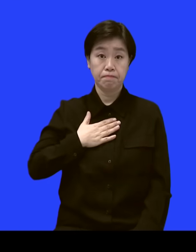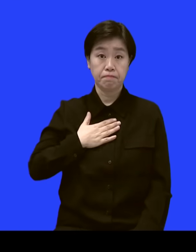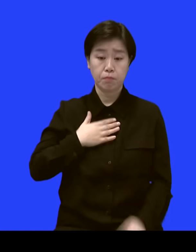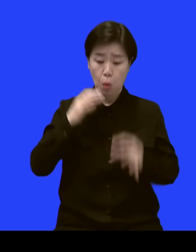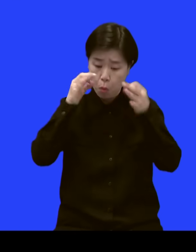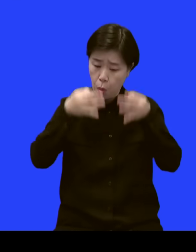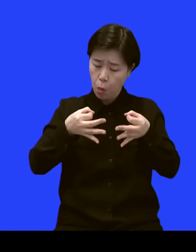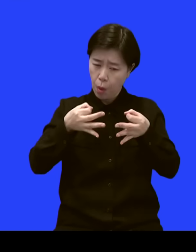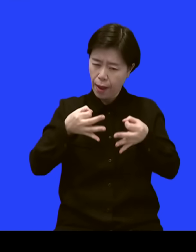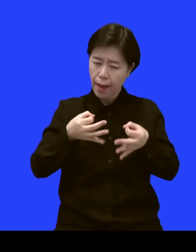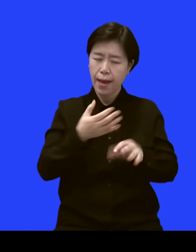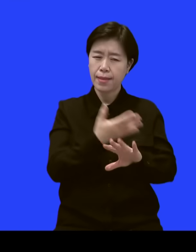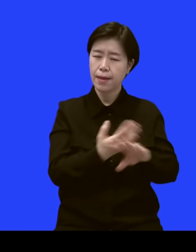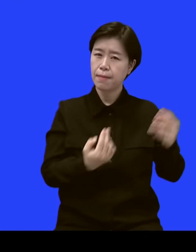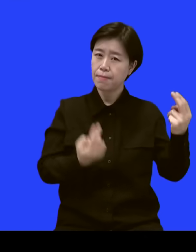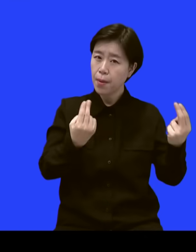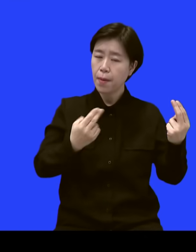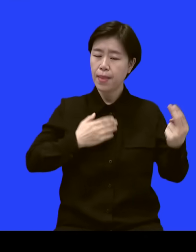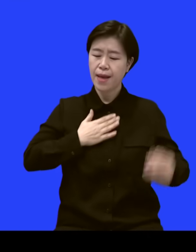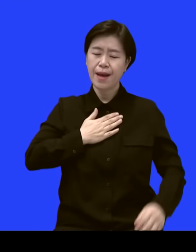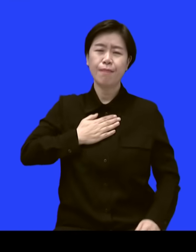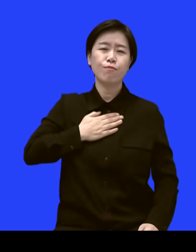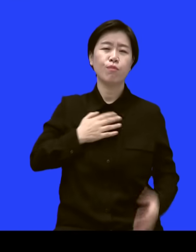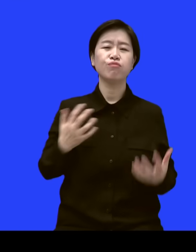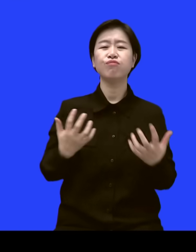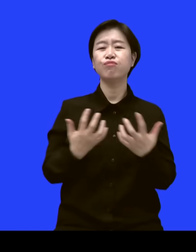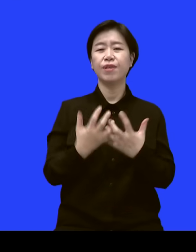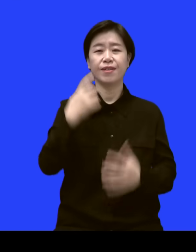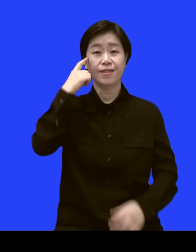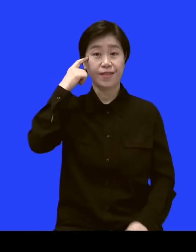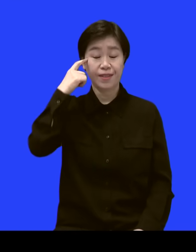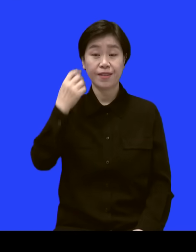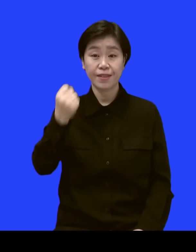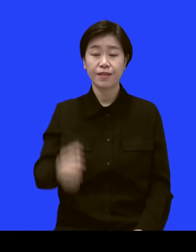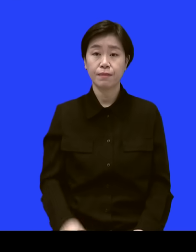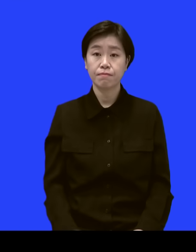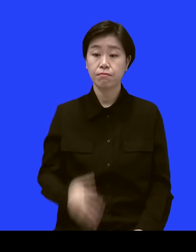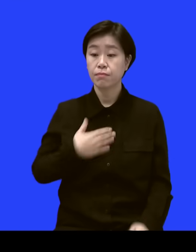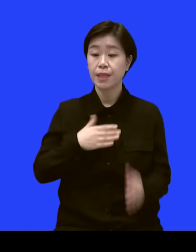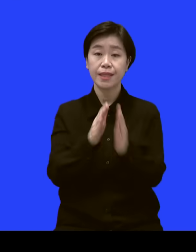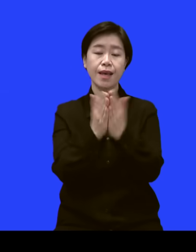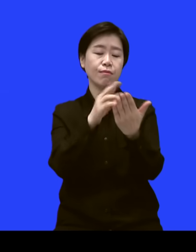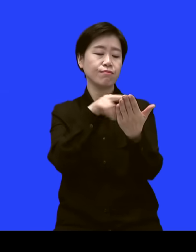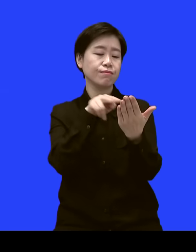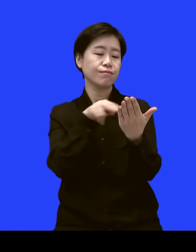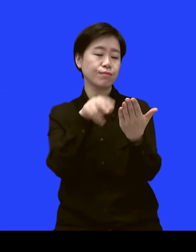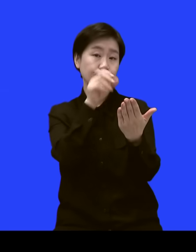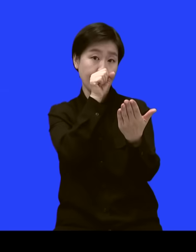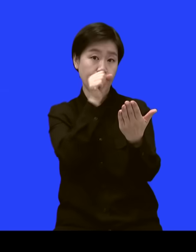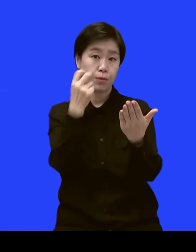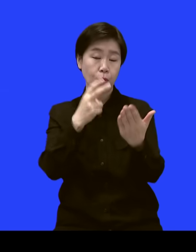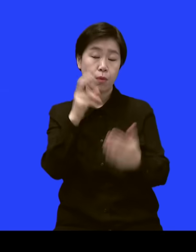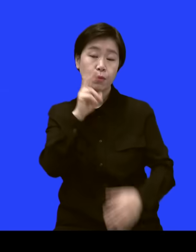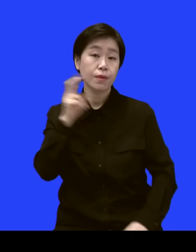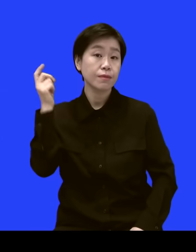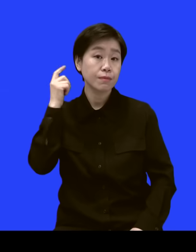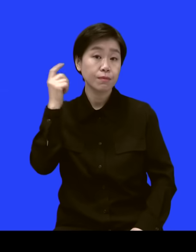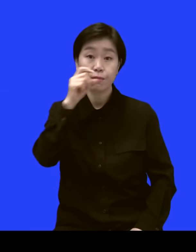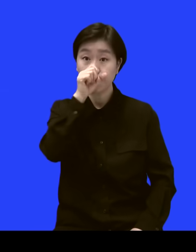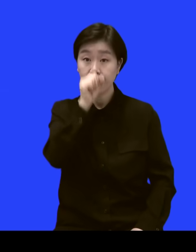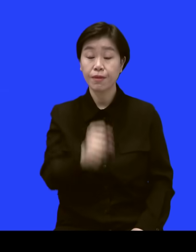감성이 좀 진하다. 그렇게만 생각을 했어요. 예. 어떤 굉장히 이제 책을 좋아했고 음악을 굉장히